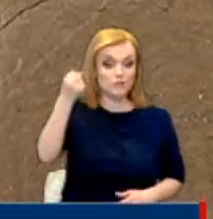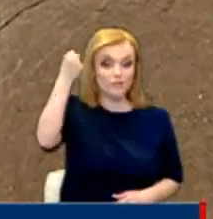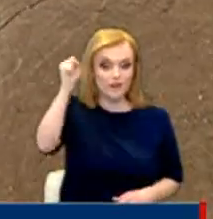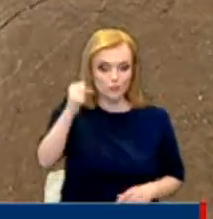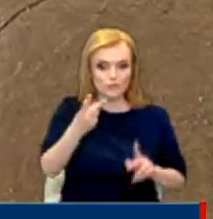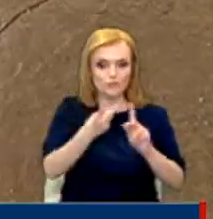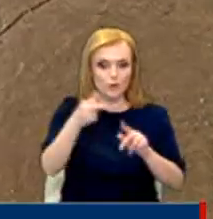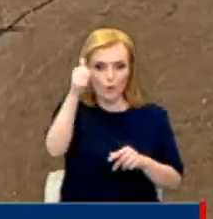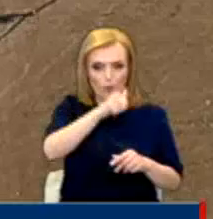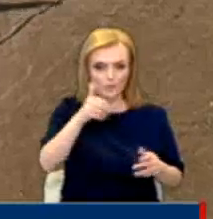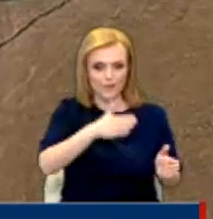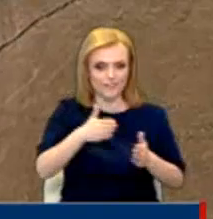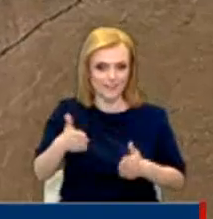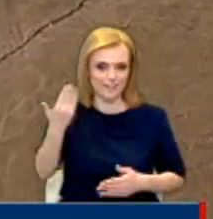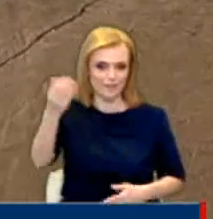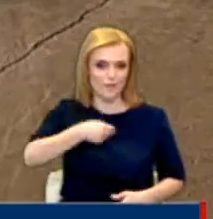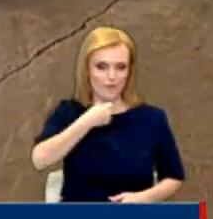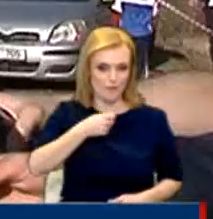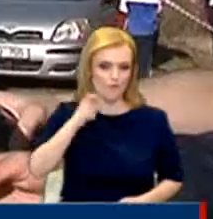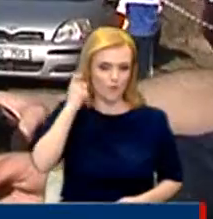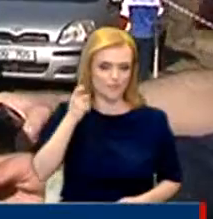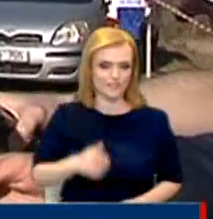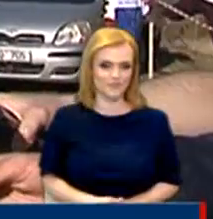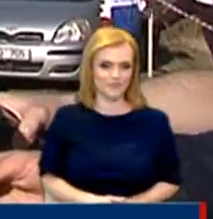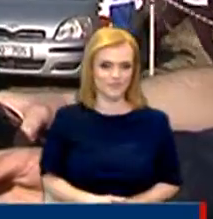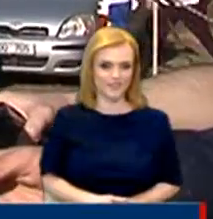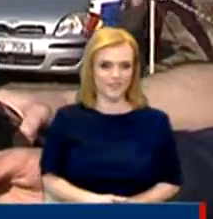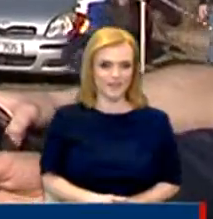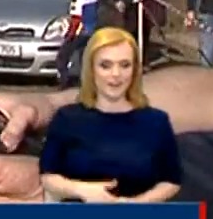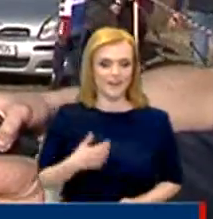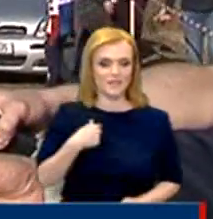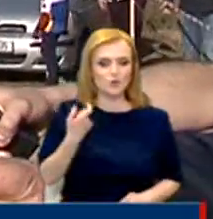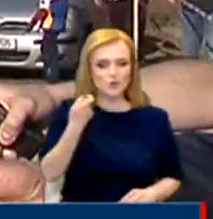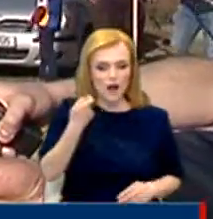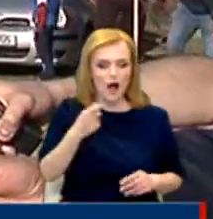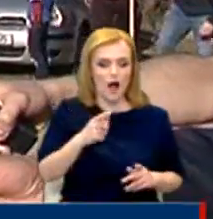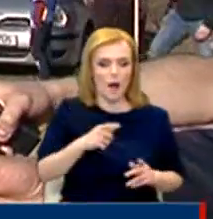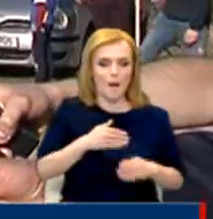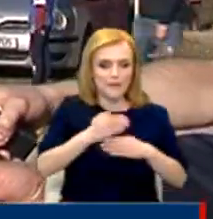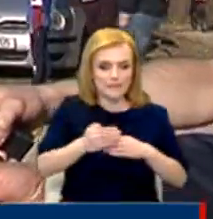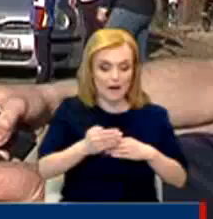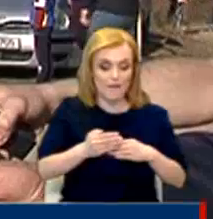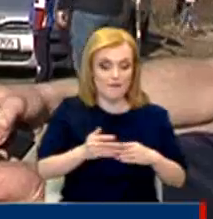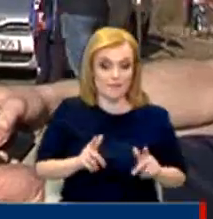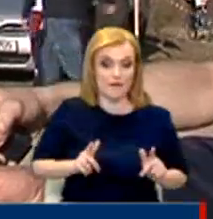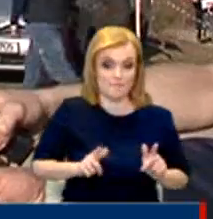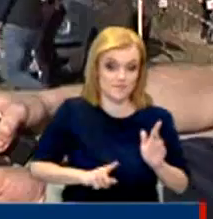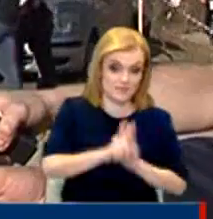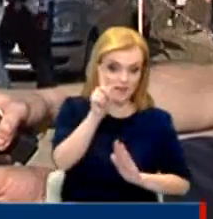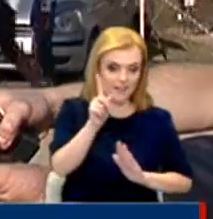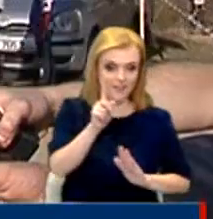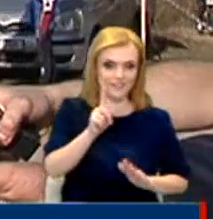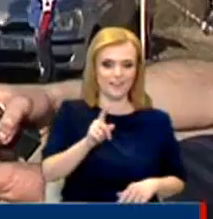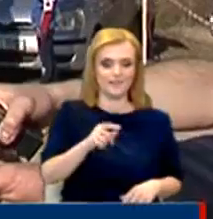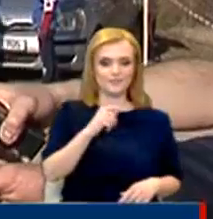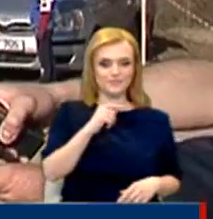an la categoria sa. Была непредсказуемая, потому что мы немножко опоздали на старт, и когда все ребята смотрели круг, ну, я не